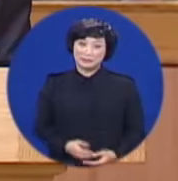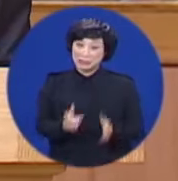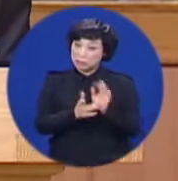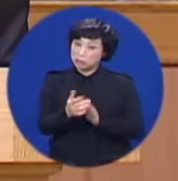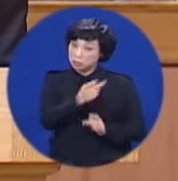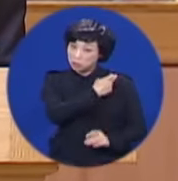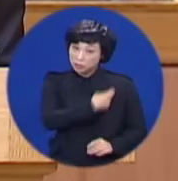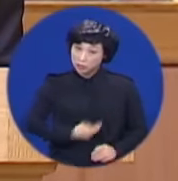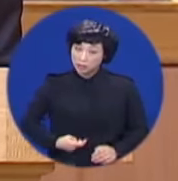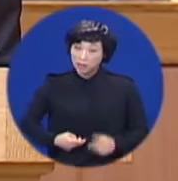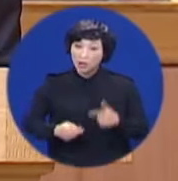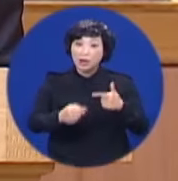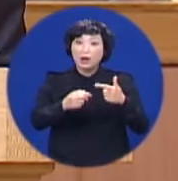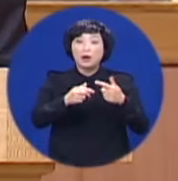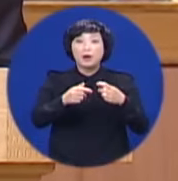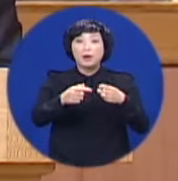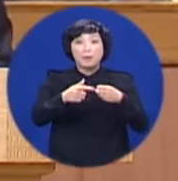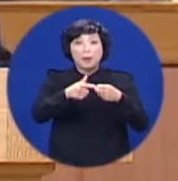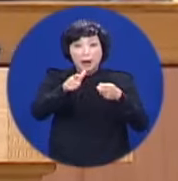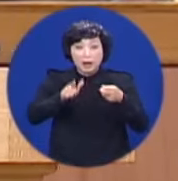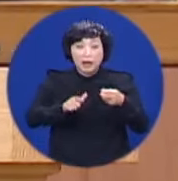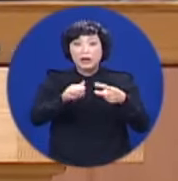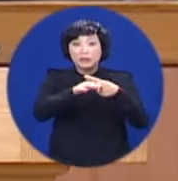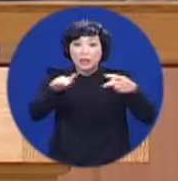제자들이 마가 다락방에서